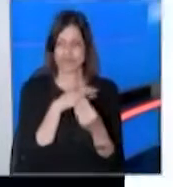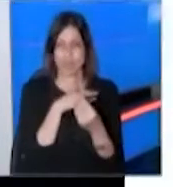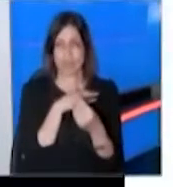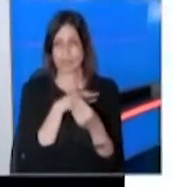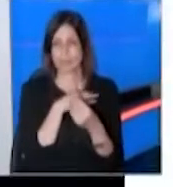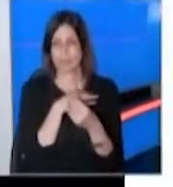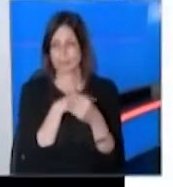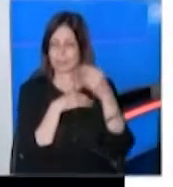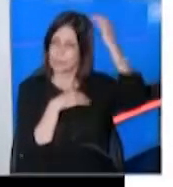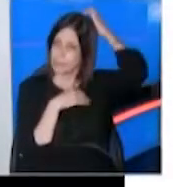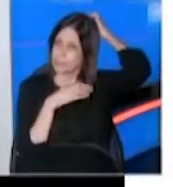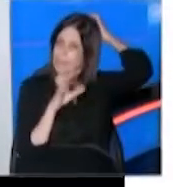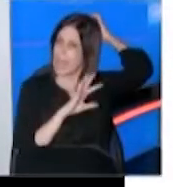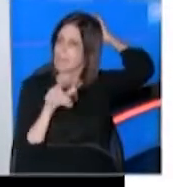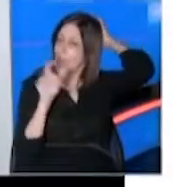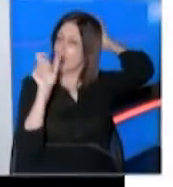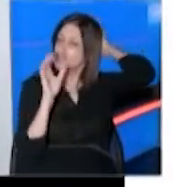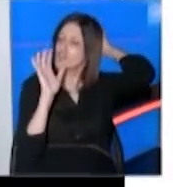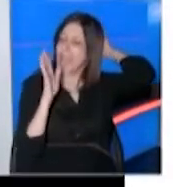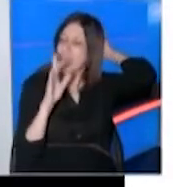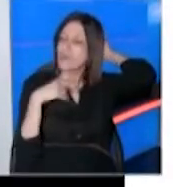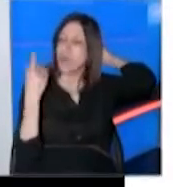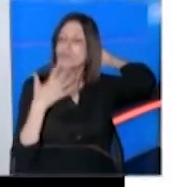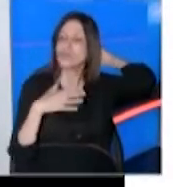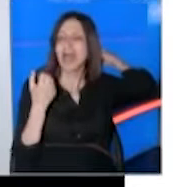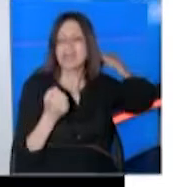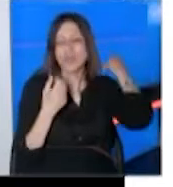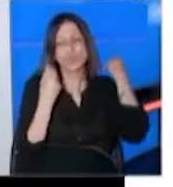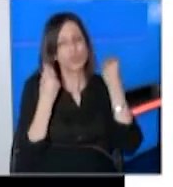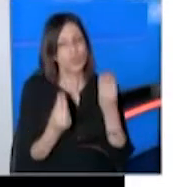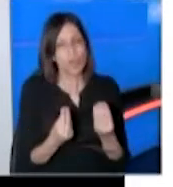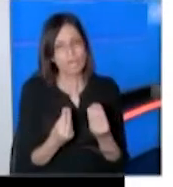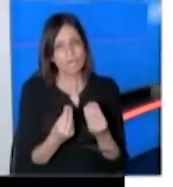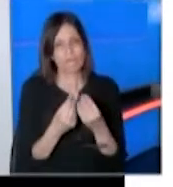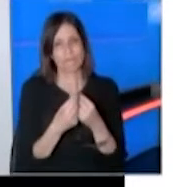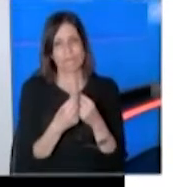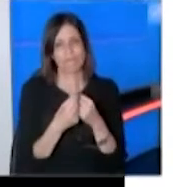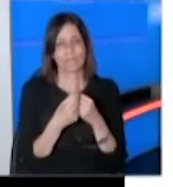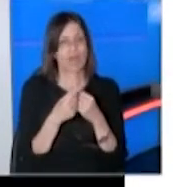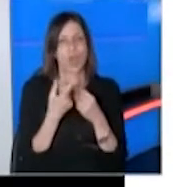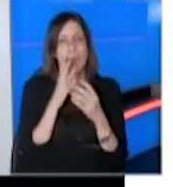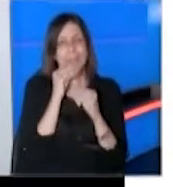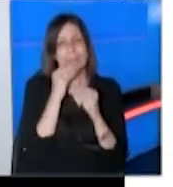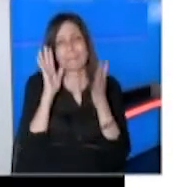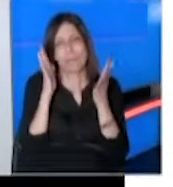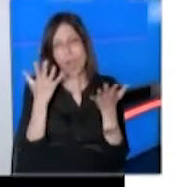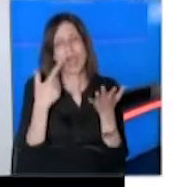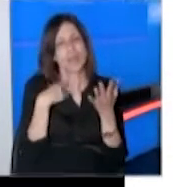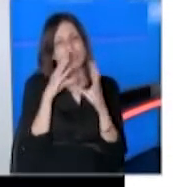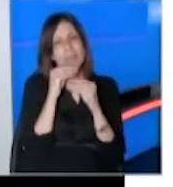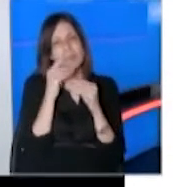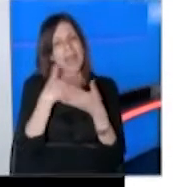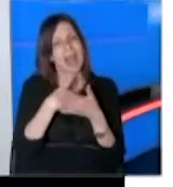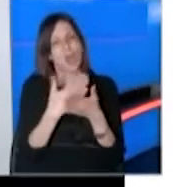הם, אגב, אין פה אנשים רעים, כולם רוצים לעשות טוב, כולם רוצים לשפר את מצבם. ואנחנו לא מדברים על רוע או על טיב, אנחנו מדברים בעצם